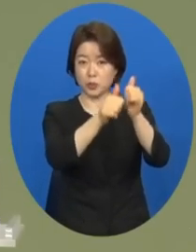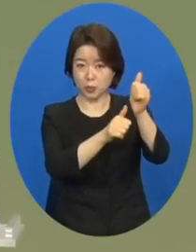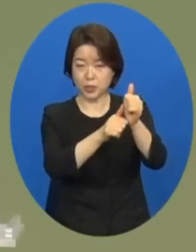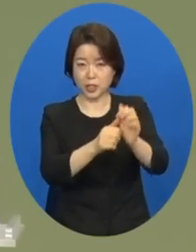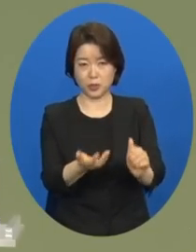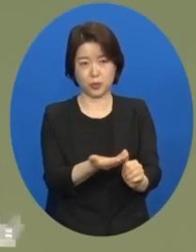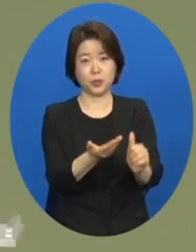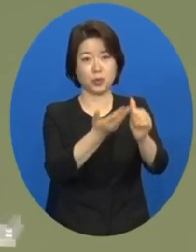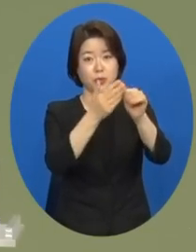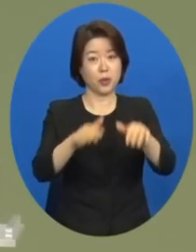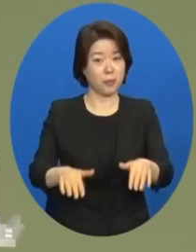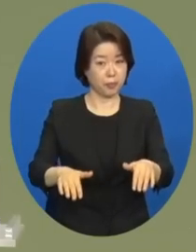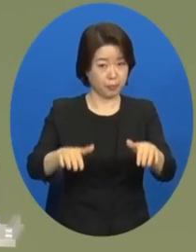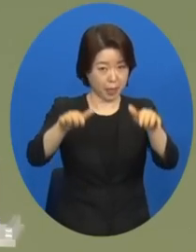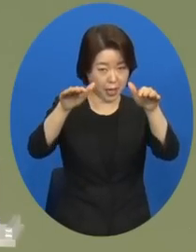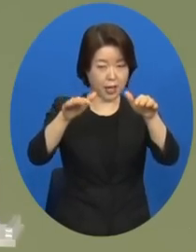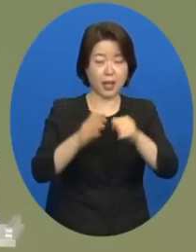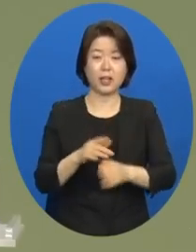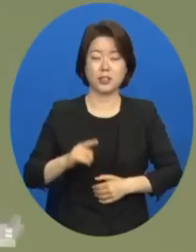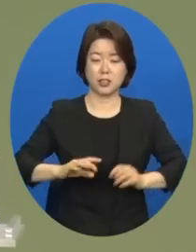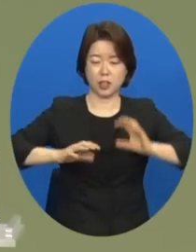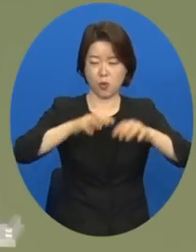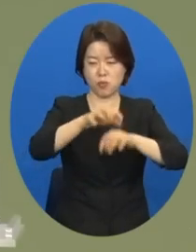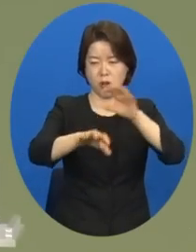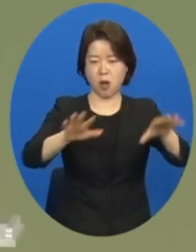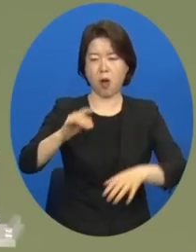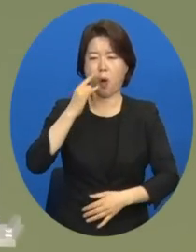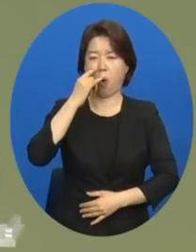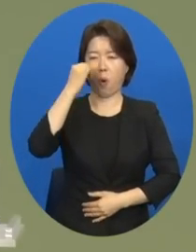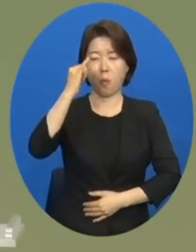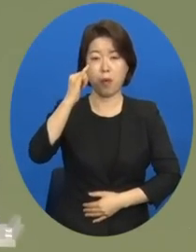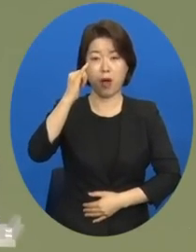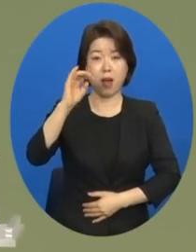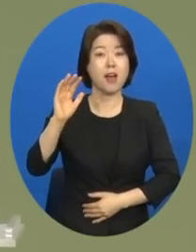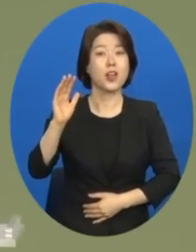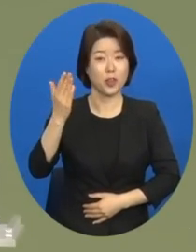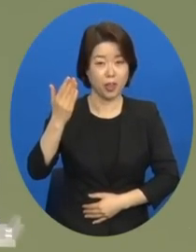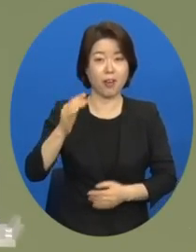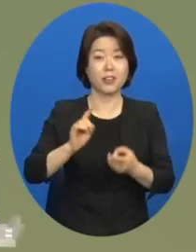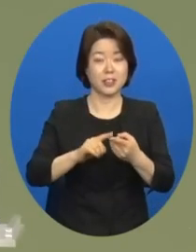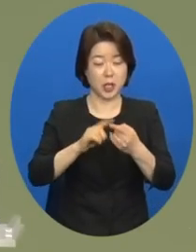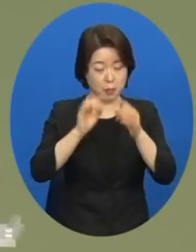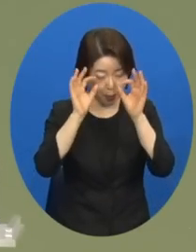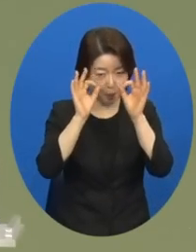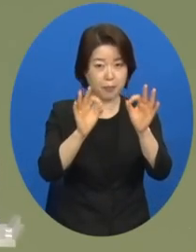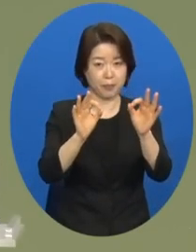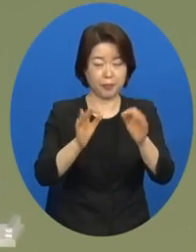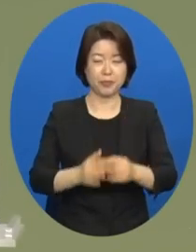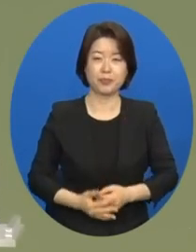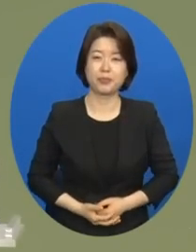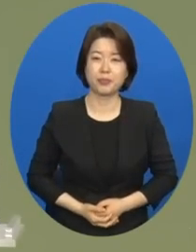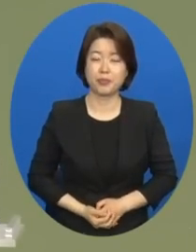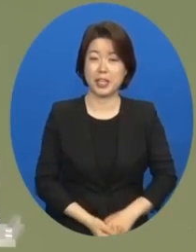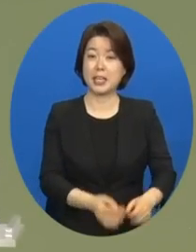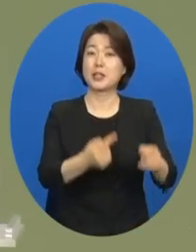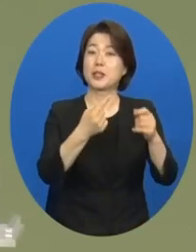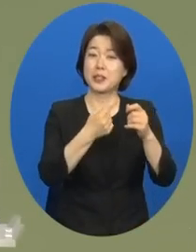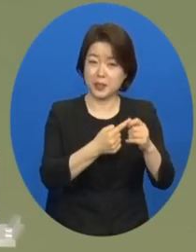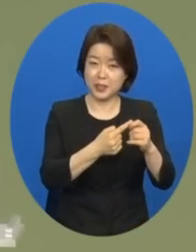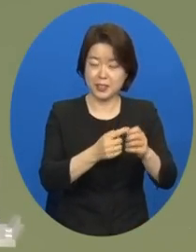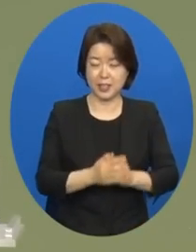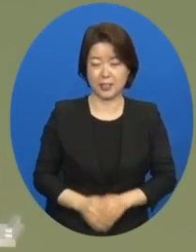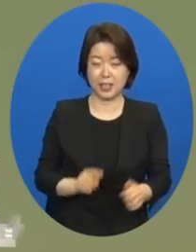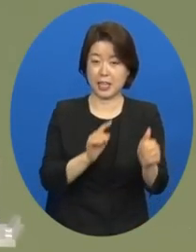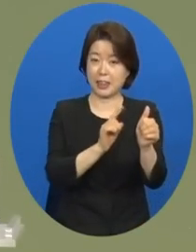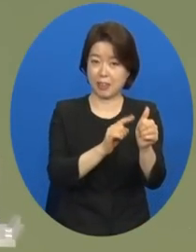키워내고 갔기 때문에 이렇게 열국의 어미가 되었는지를 이제 보고자 합니다 첫째로 남편